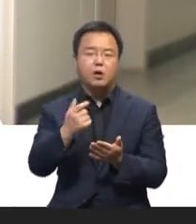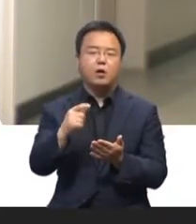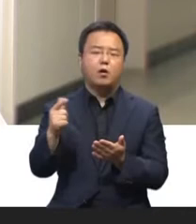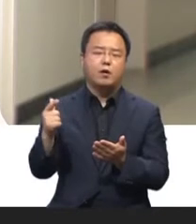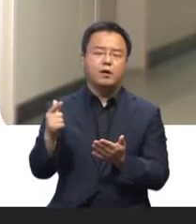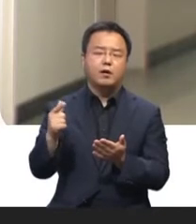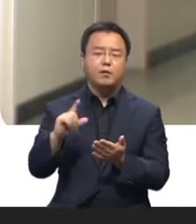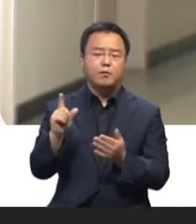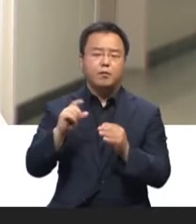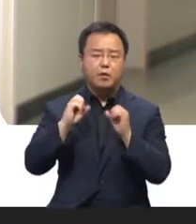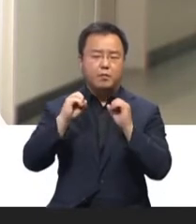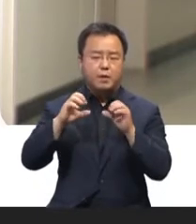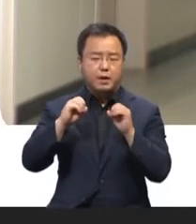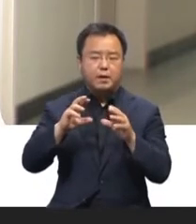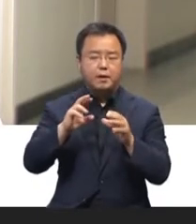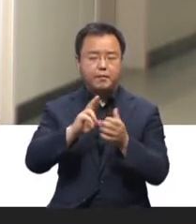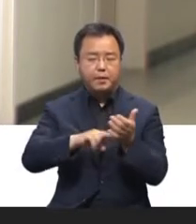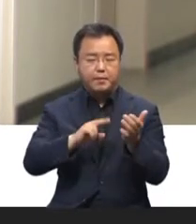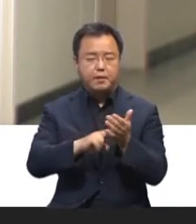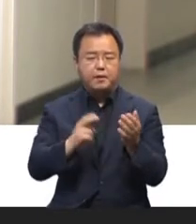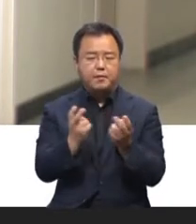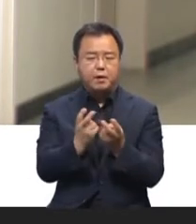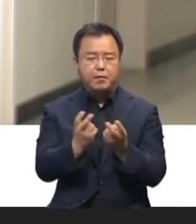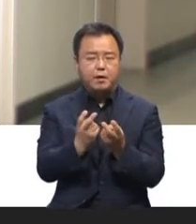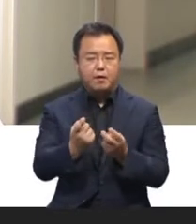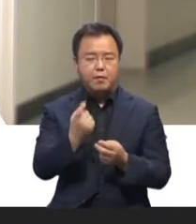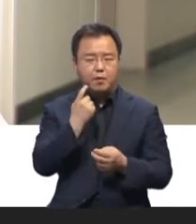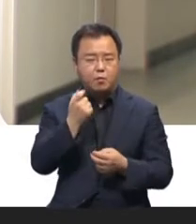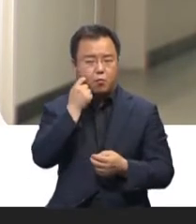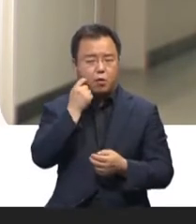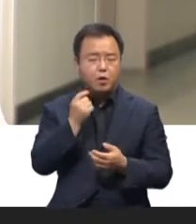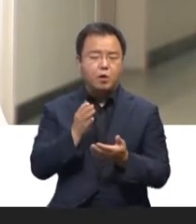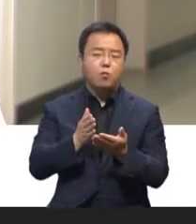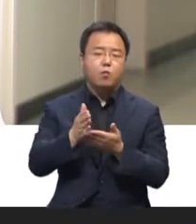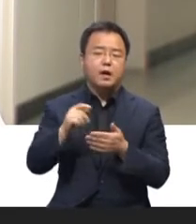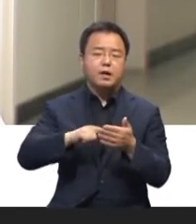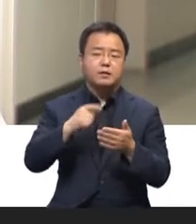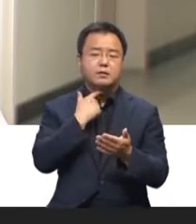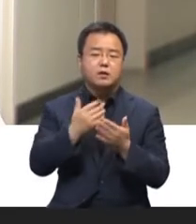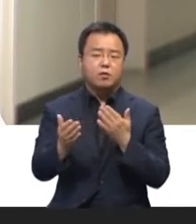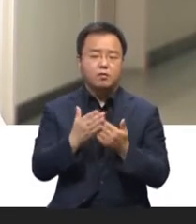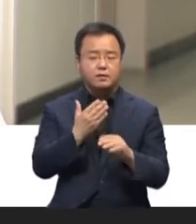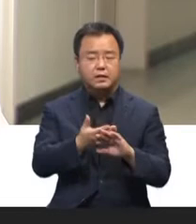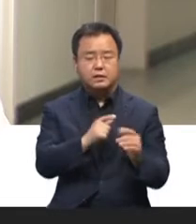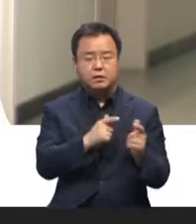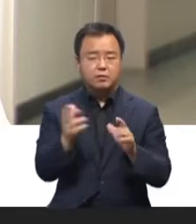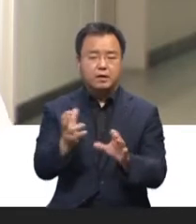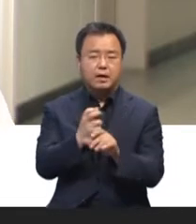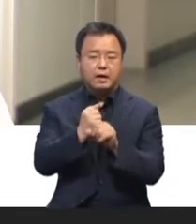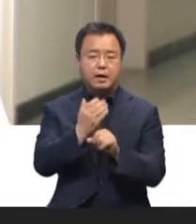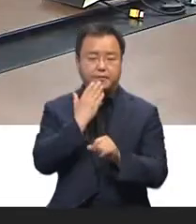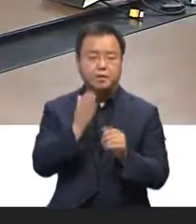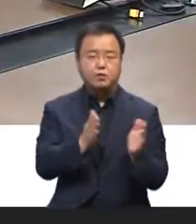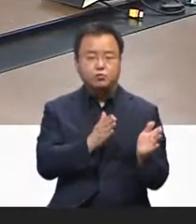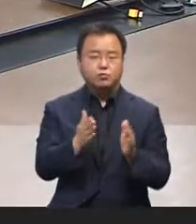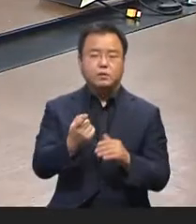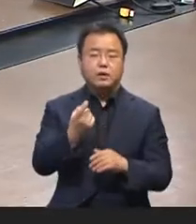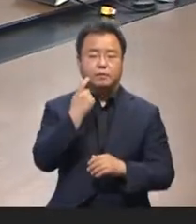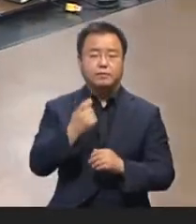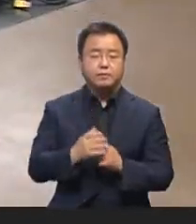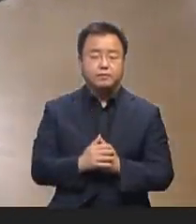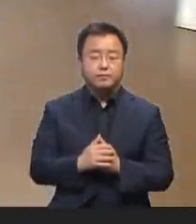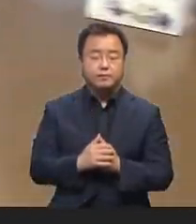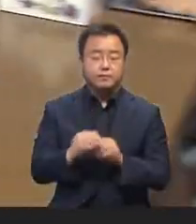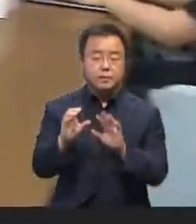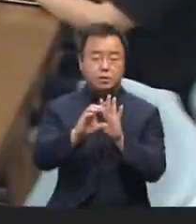가지 마케팅이나 저희 과에서 배우지 못하는 여러 경험들을 할 수 있음으로써 준비를 함으로써 오히려 코로나19